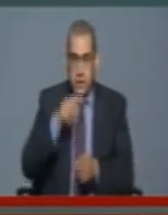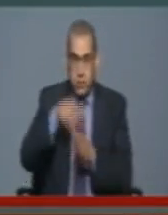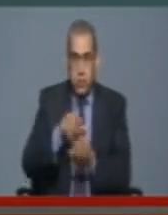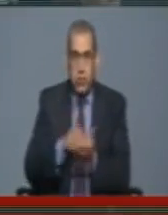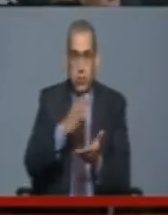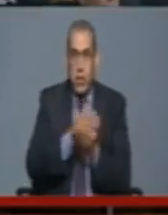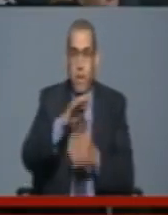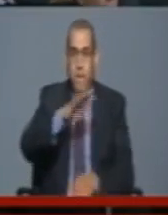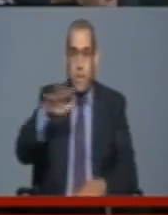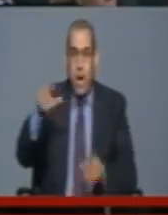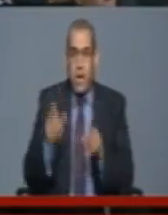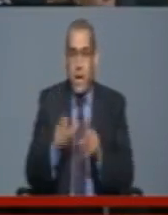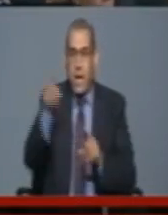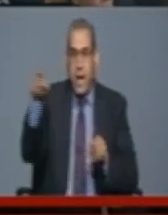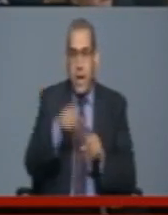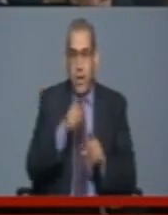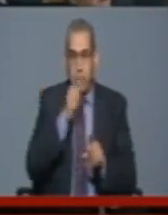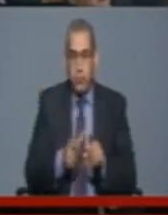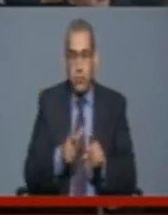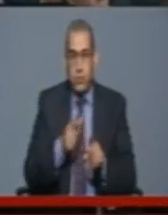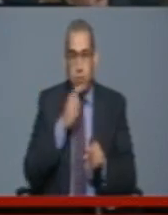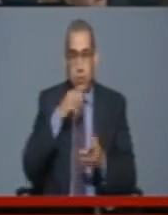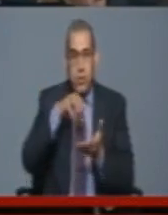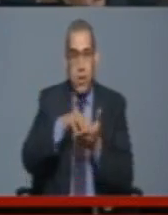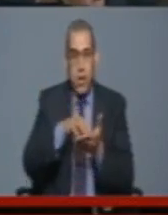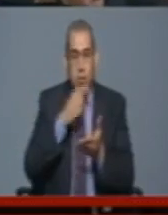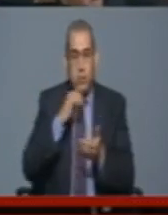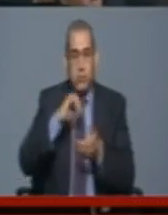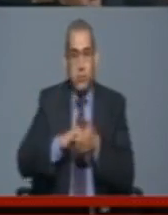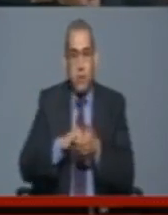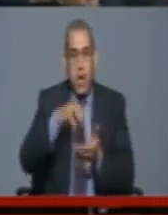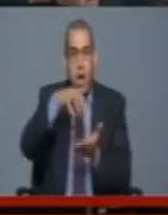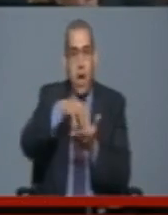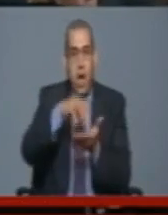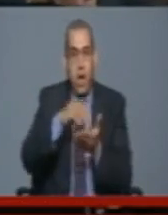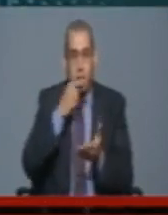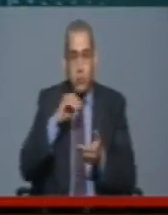نهرها. زاد الاحتلال تضييقاته وإغلاقاته علينا،